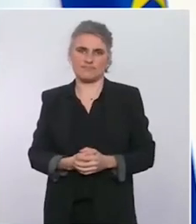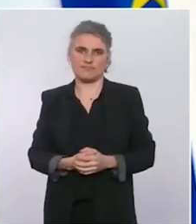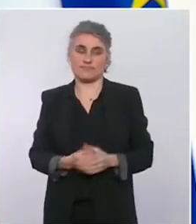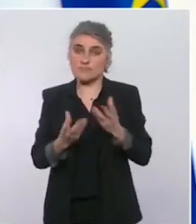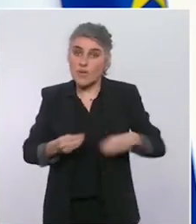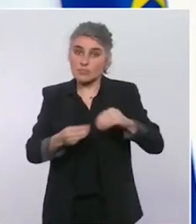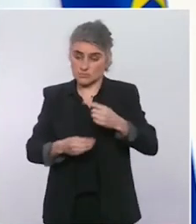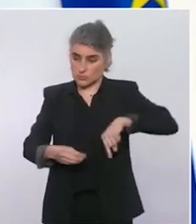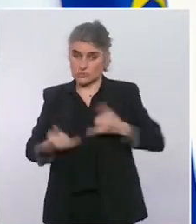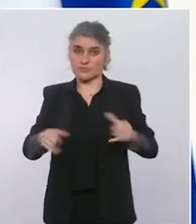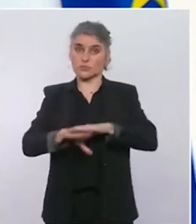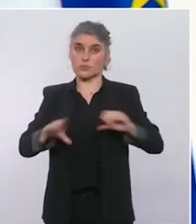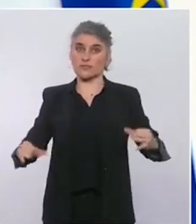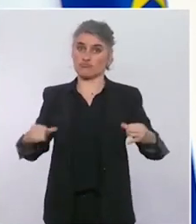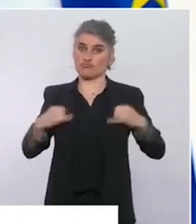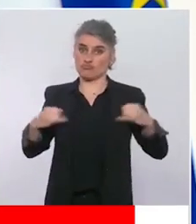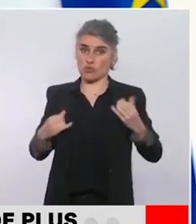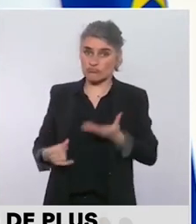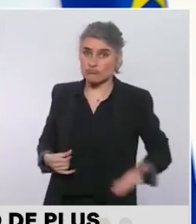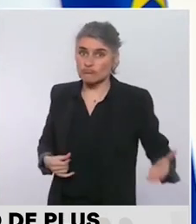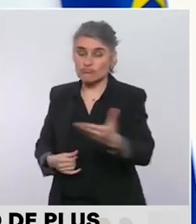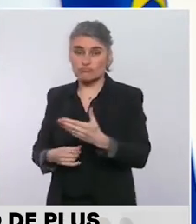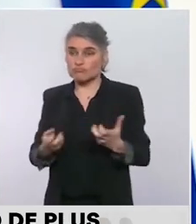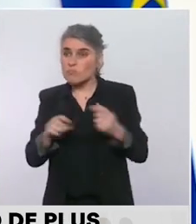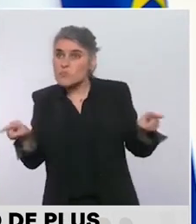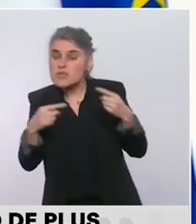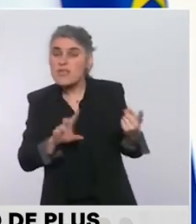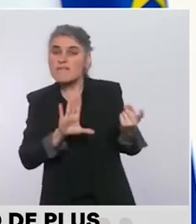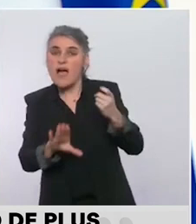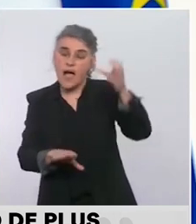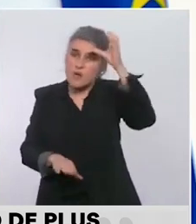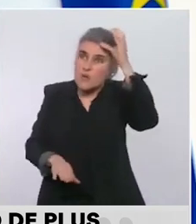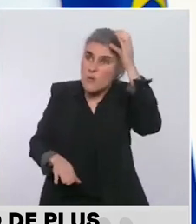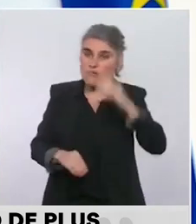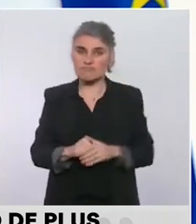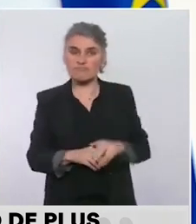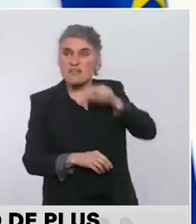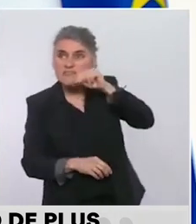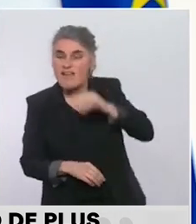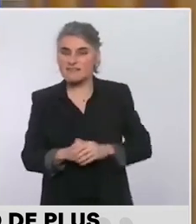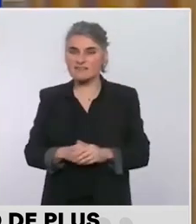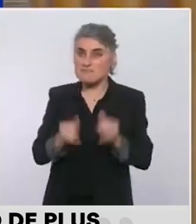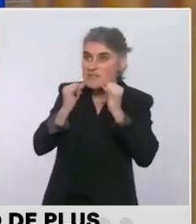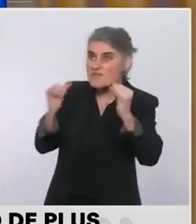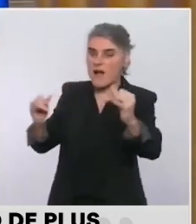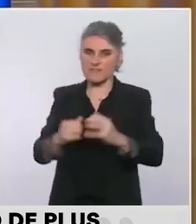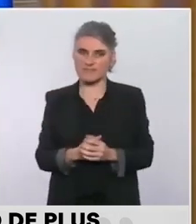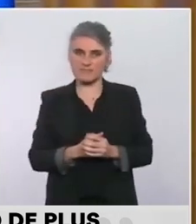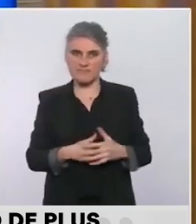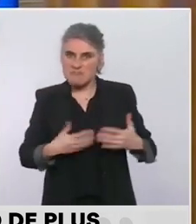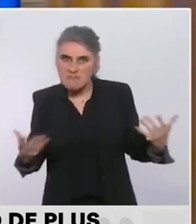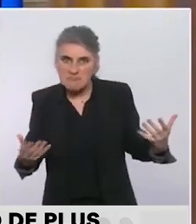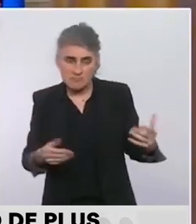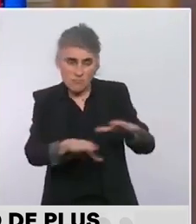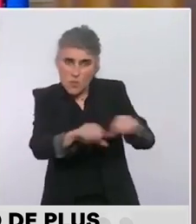notre jeunesse, écoute aujourd'hui une musique congolaise, nigériane, ivoirienne, créée et produite sur le